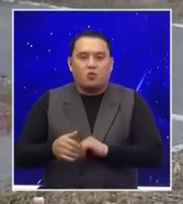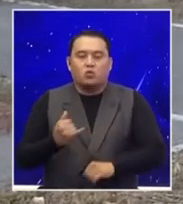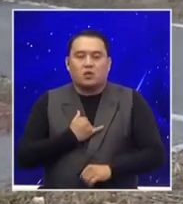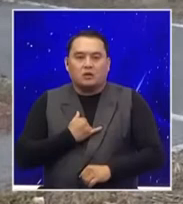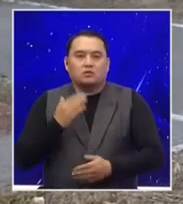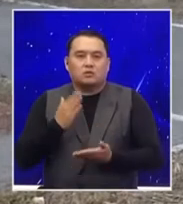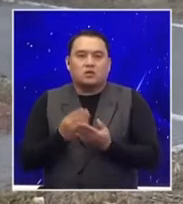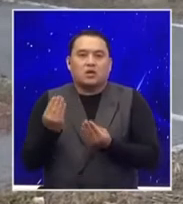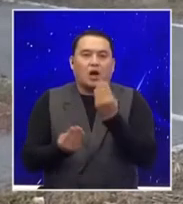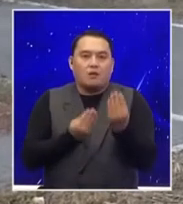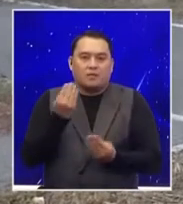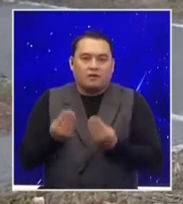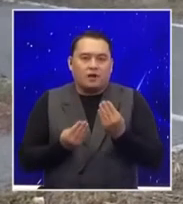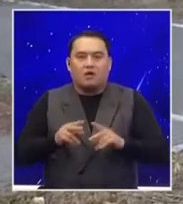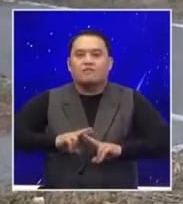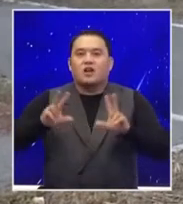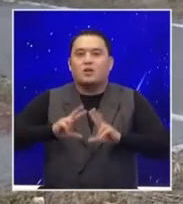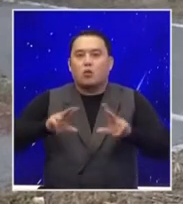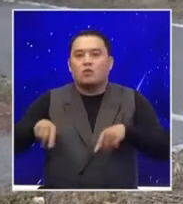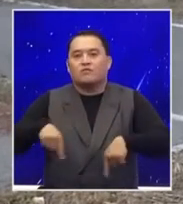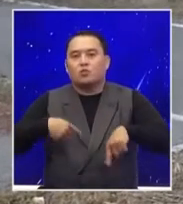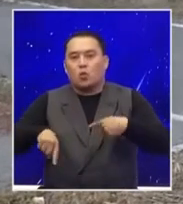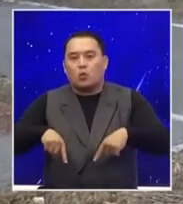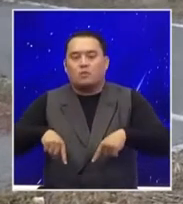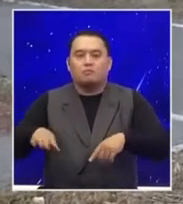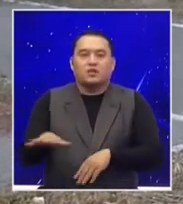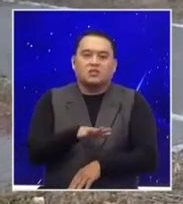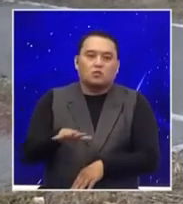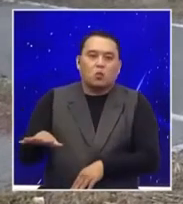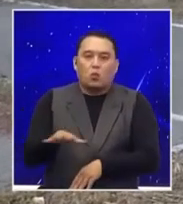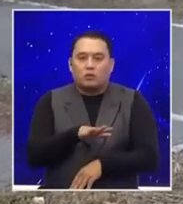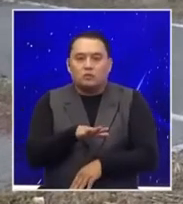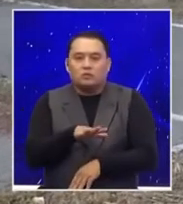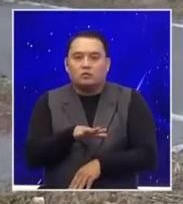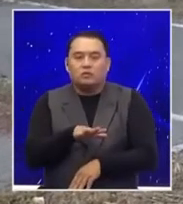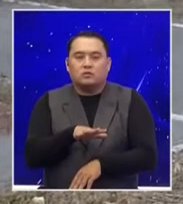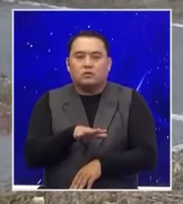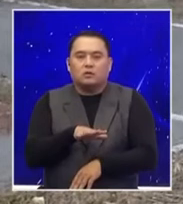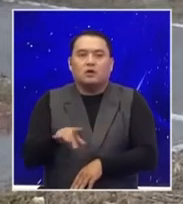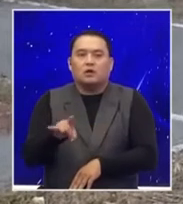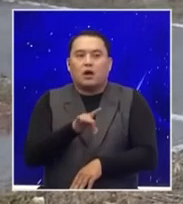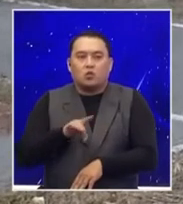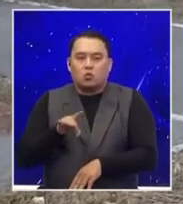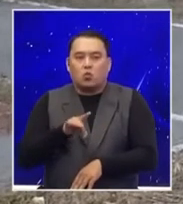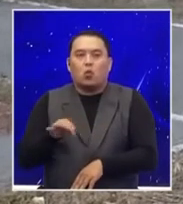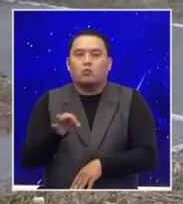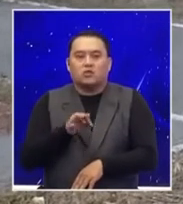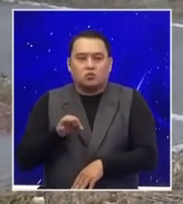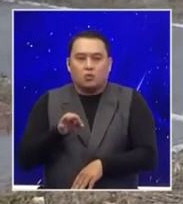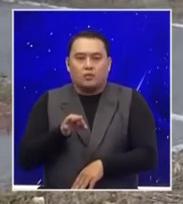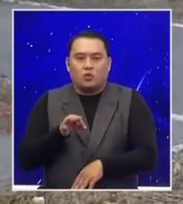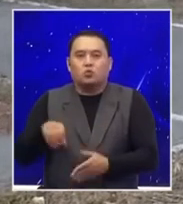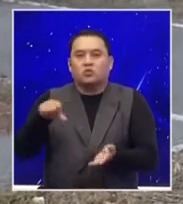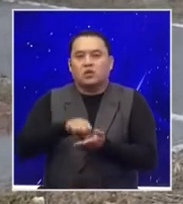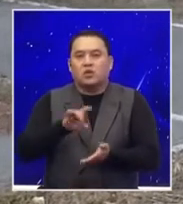вот игровые виды, как волейбол, футбол, баскетбол. Наш район не на районном уровне, не в областном, даже